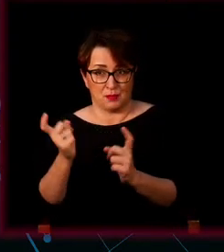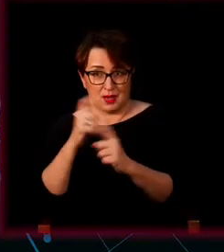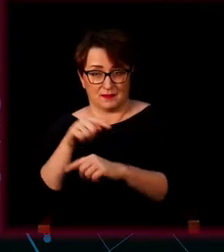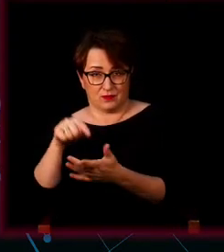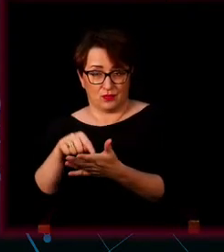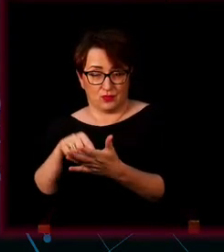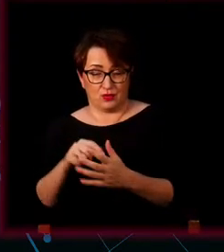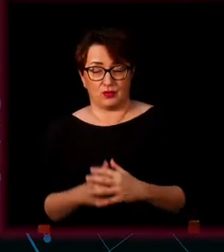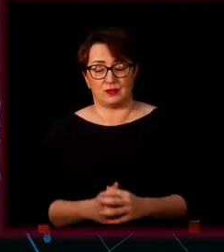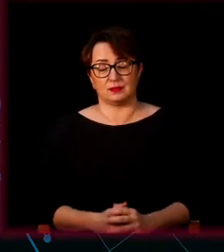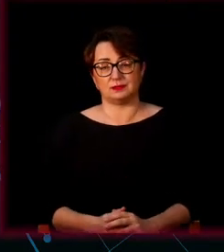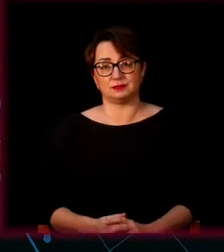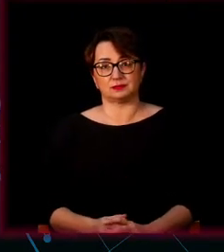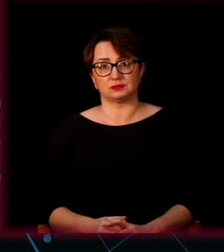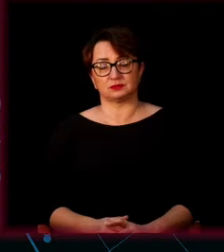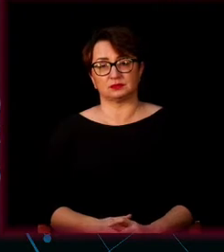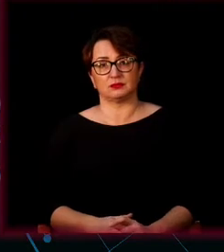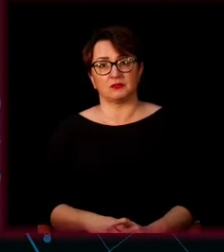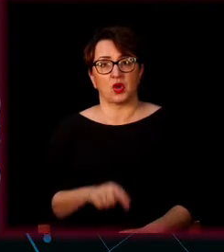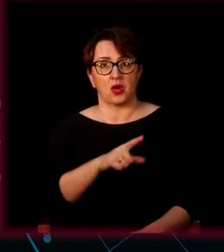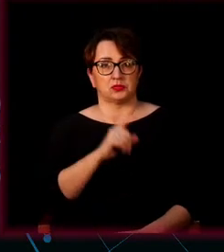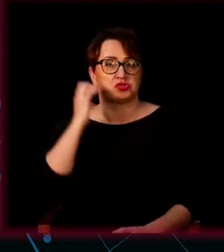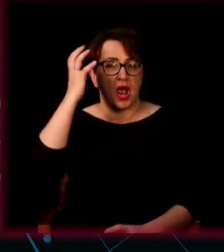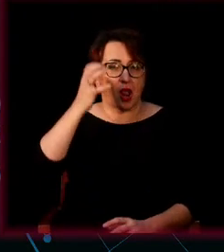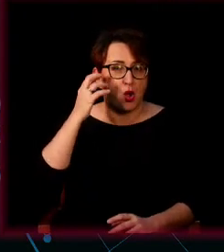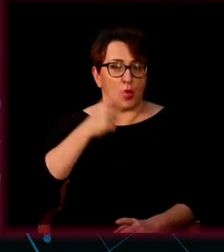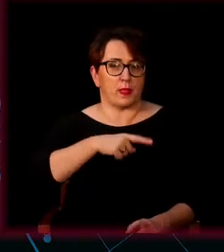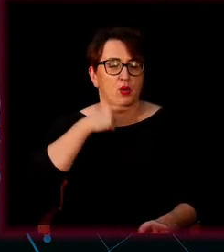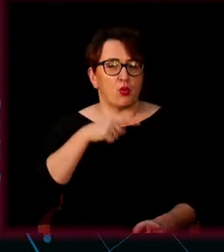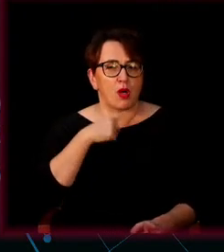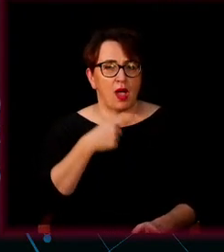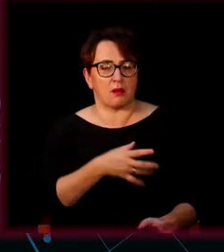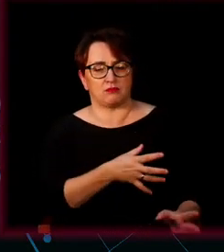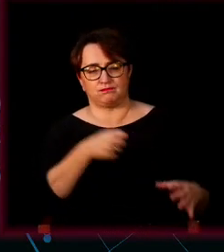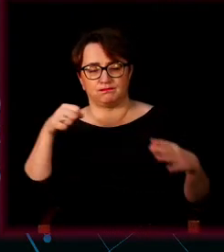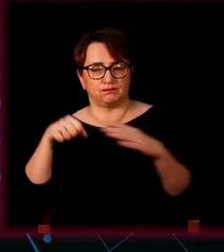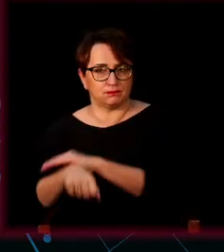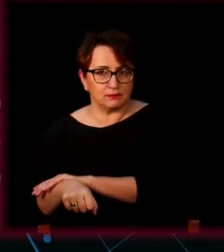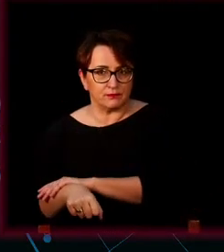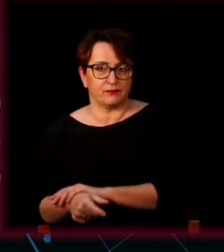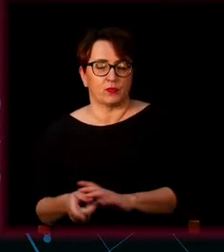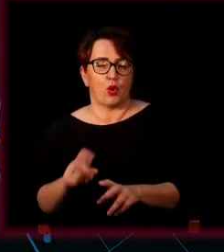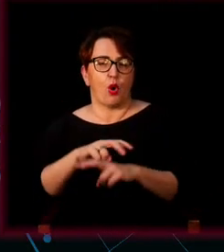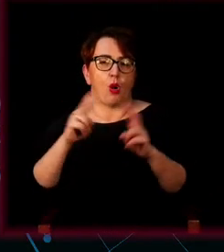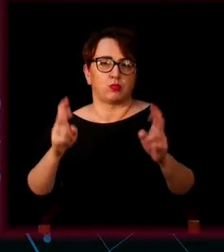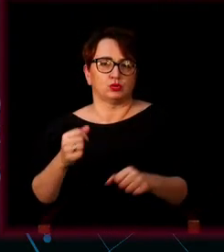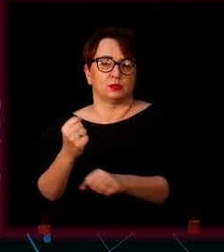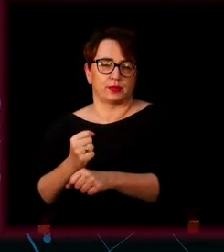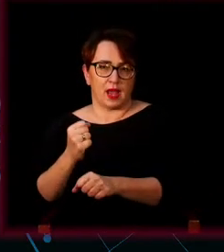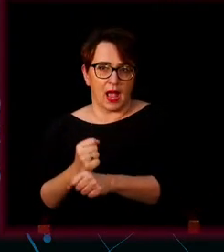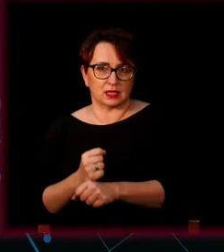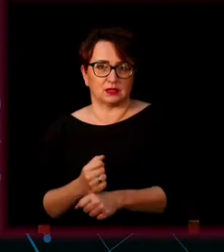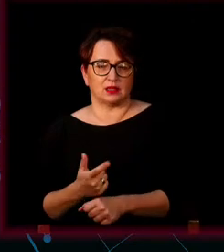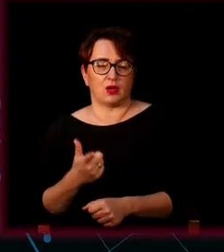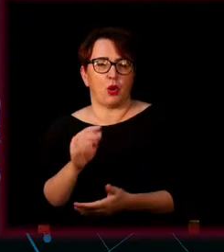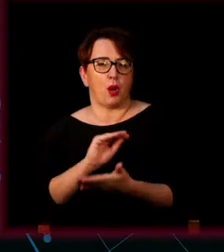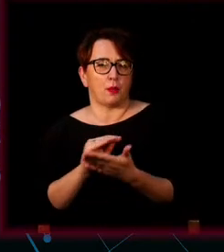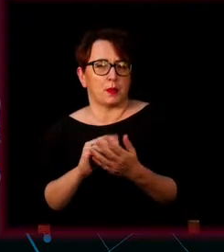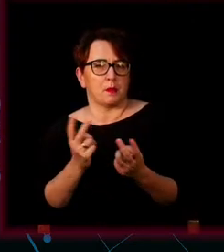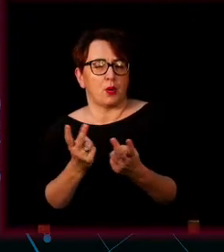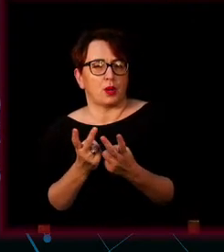właśnie, uznany za szaleńca, za kłamcę i właśnie wysłany do takiego obozu pracy, trochę